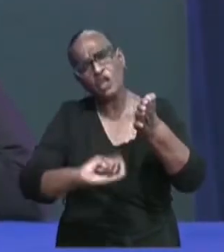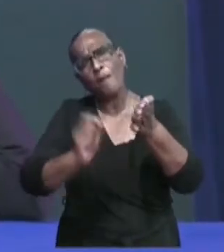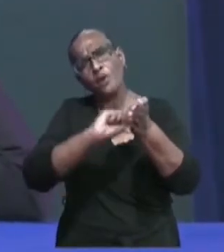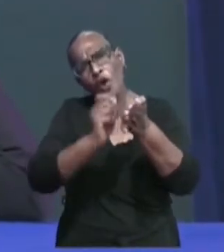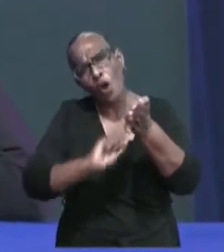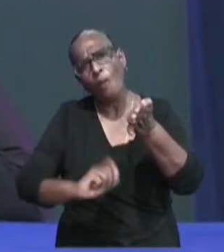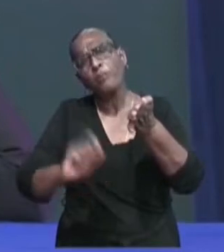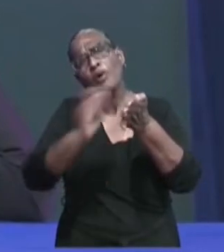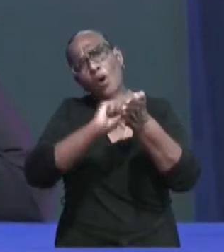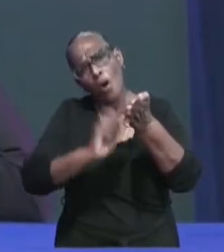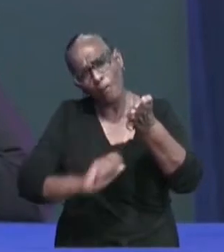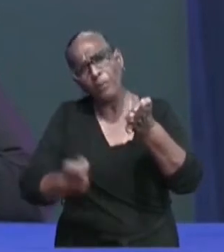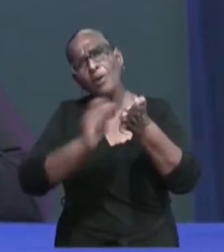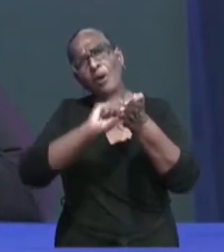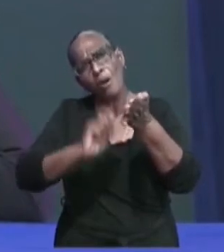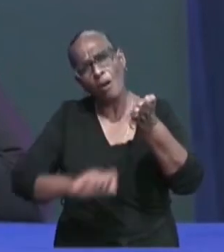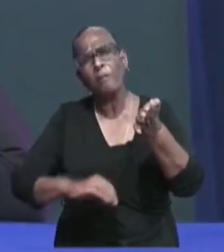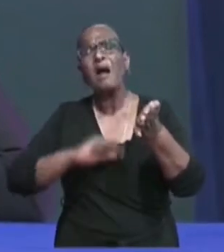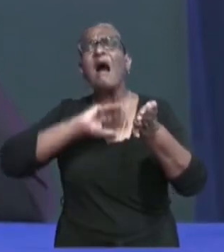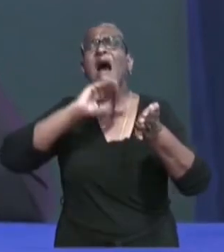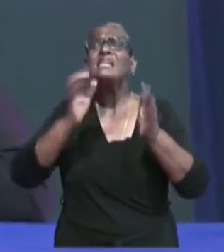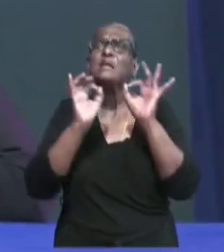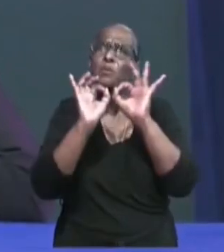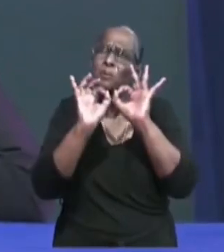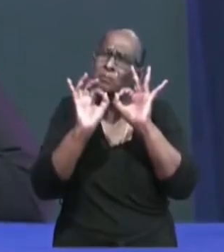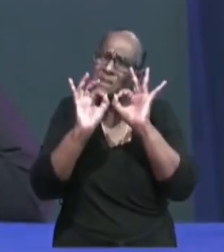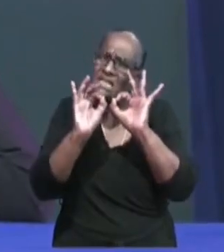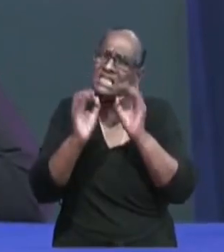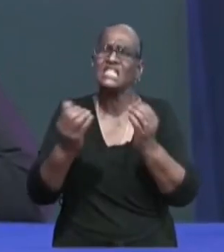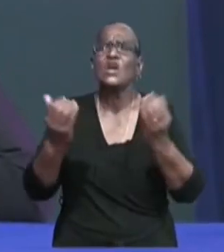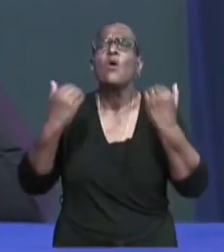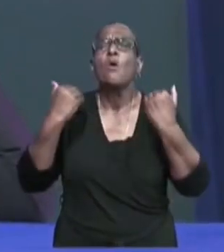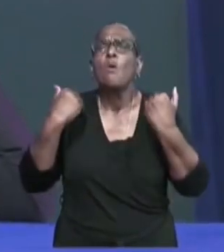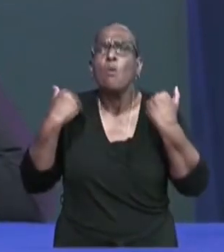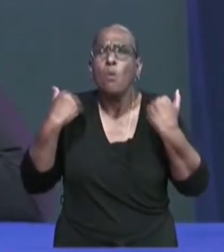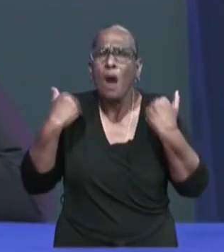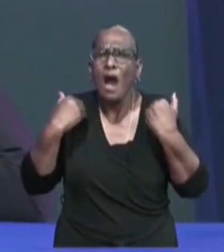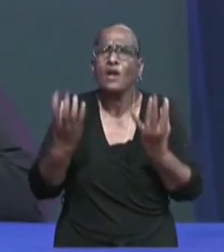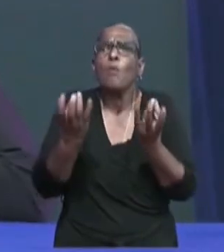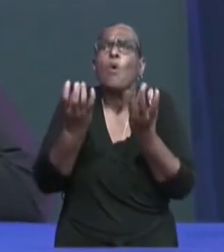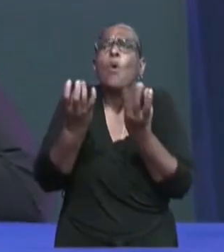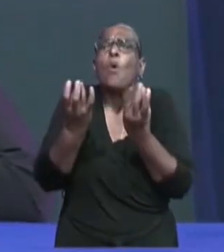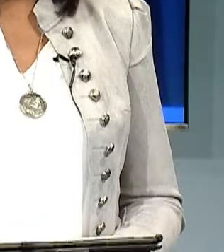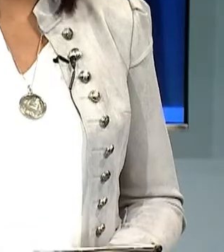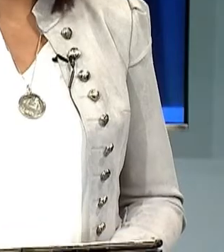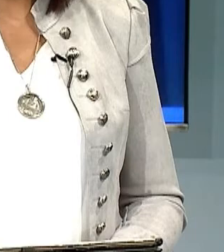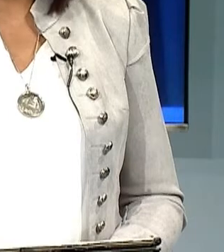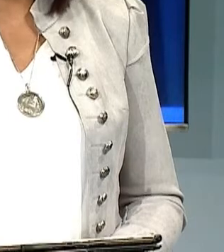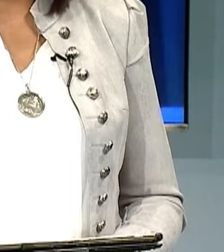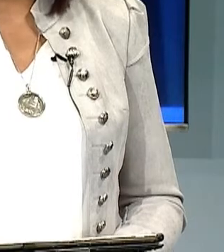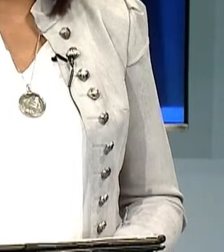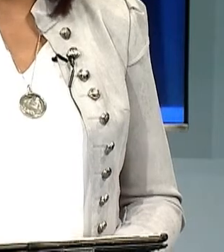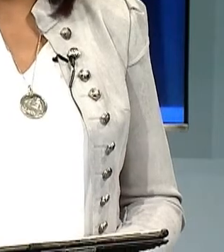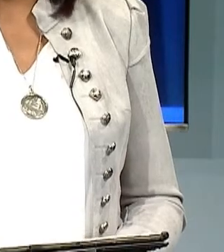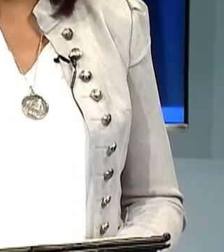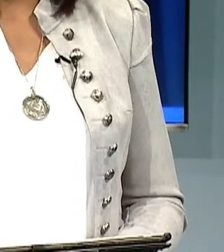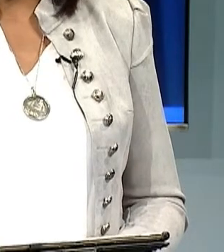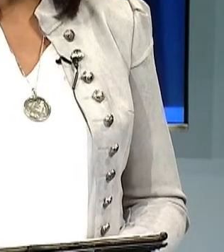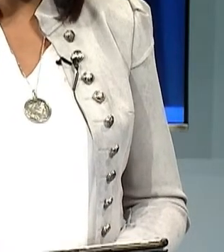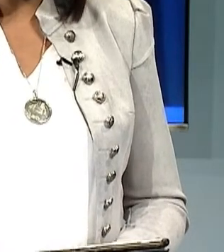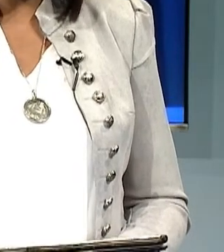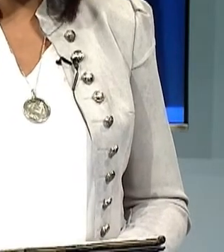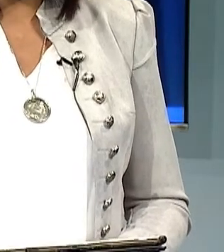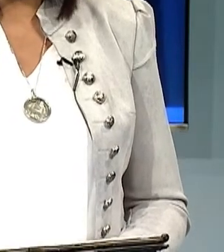natuurlijk veel meer weten waaraan de persoon is overleden. Jesserun zegt verder dat